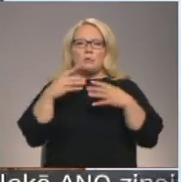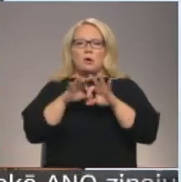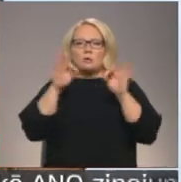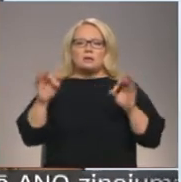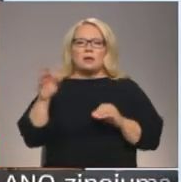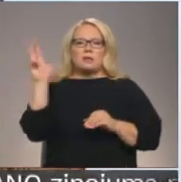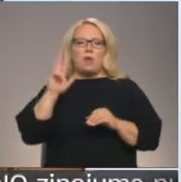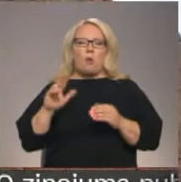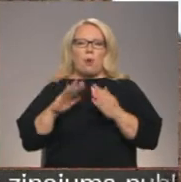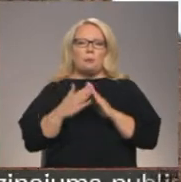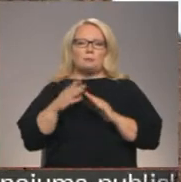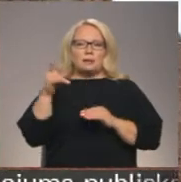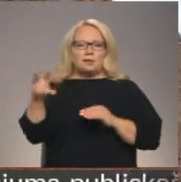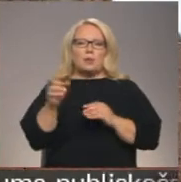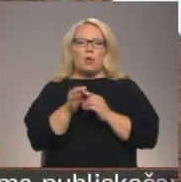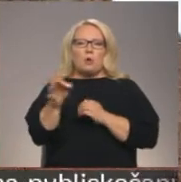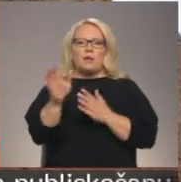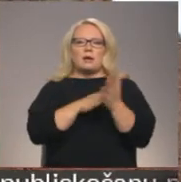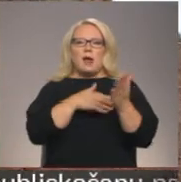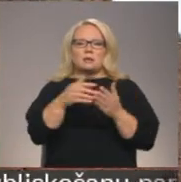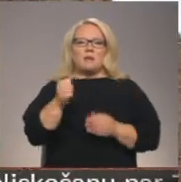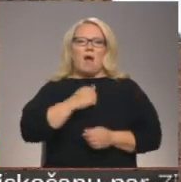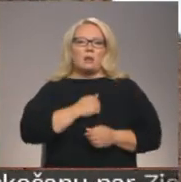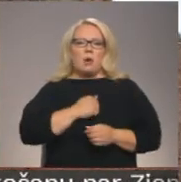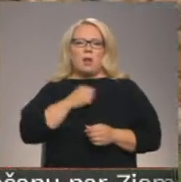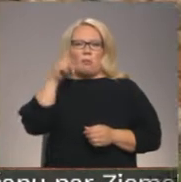uzsāks Daugavpils pilsētā un novadā Krāslavā, Aglonā un